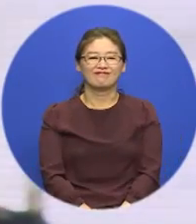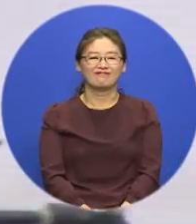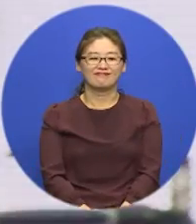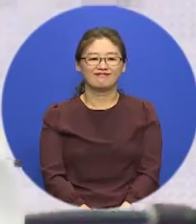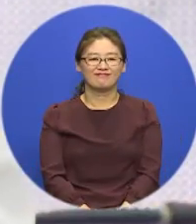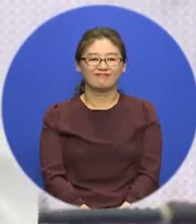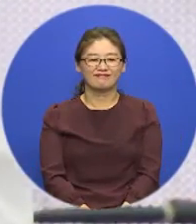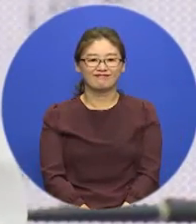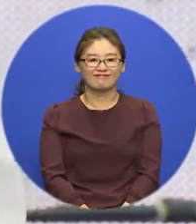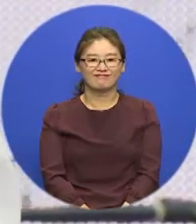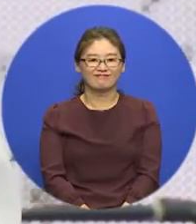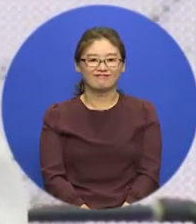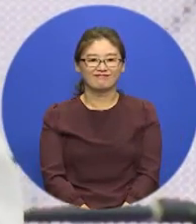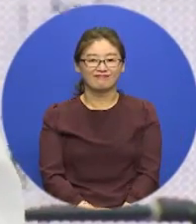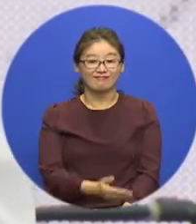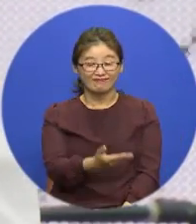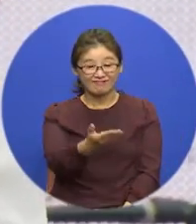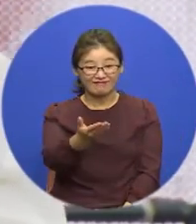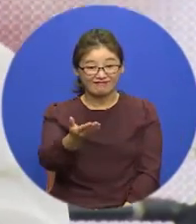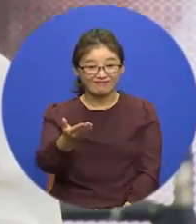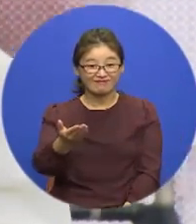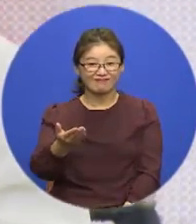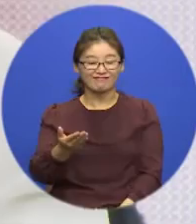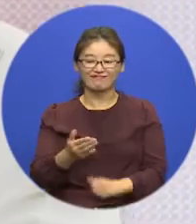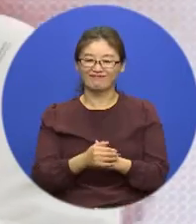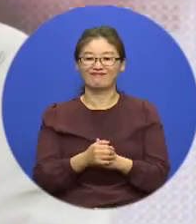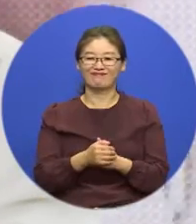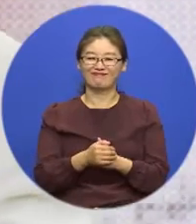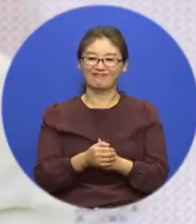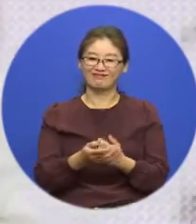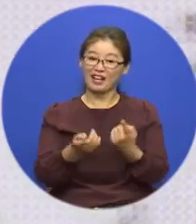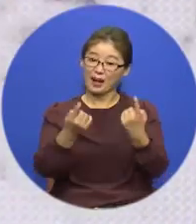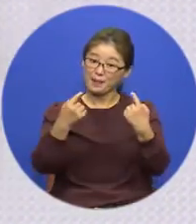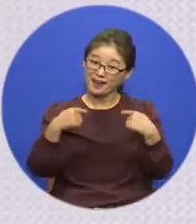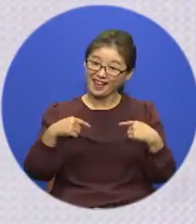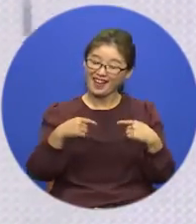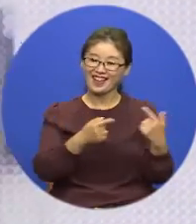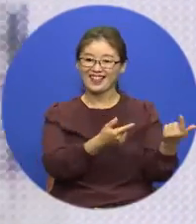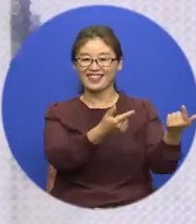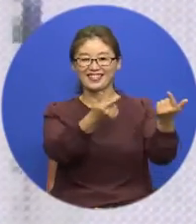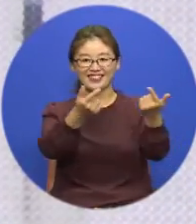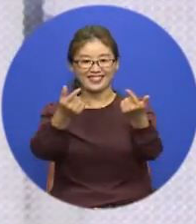이 시간이 가면 다시 오지 않습니다. 함께